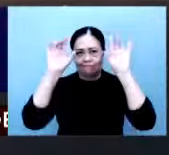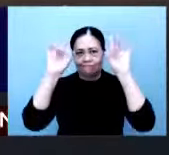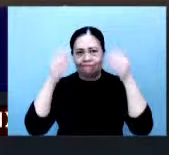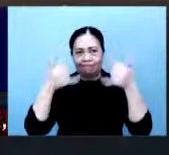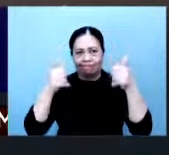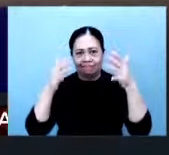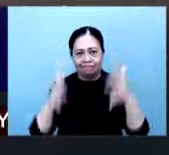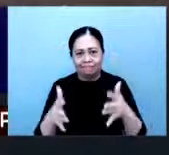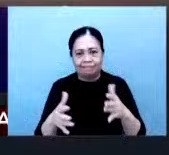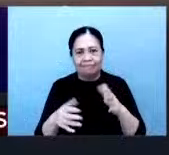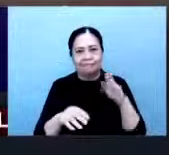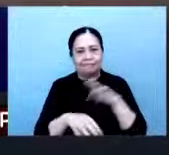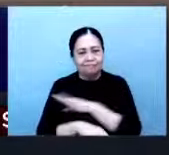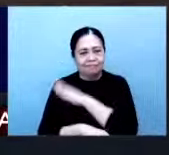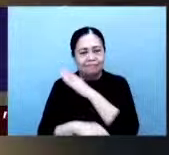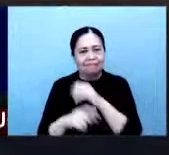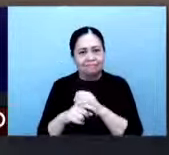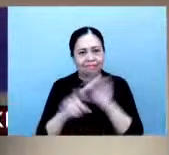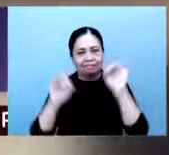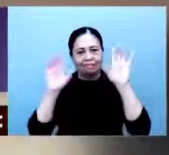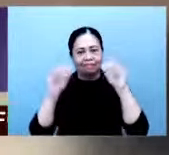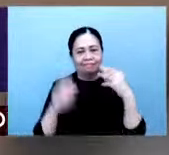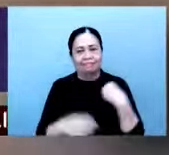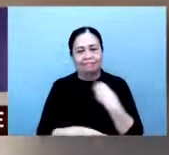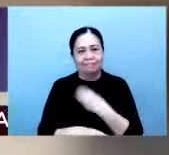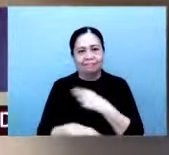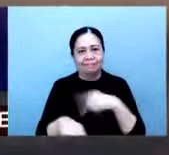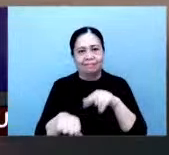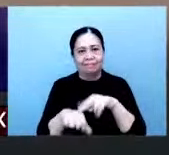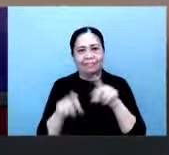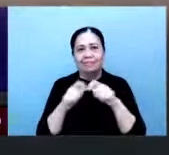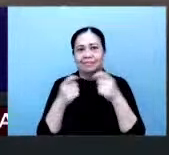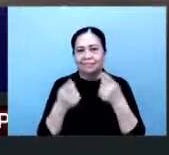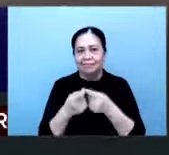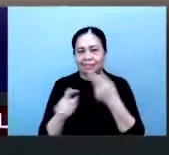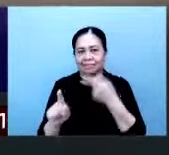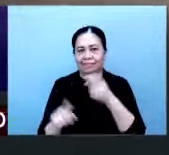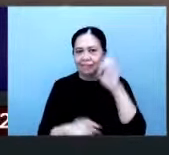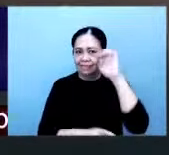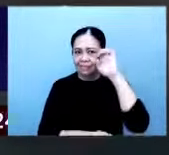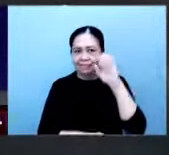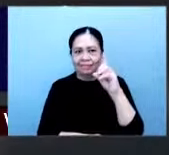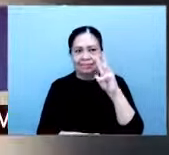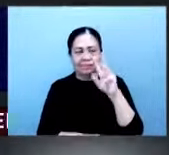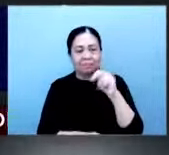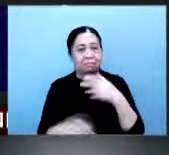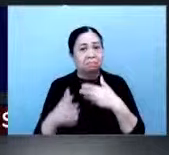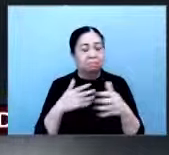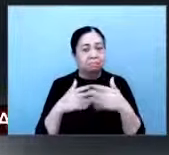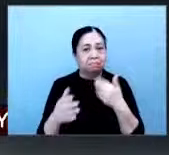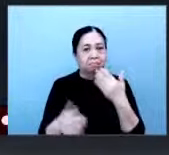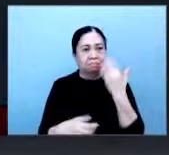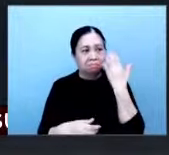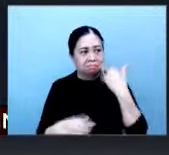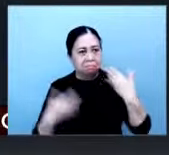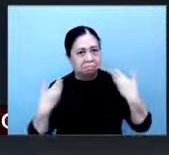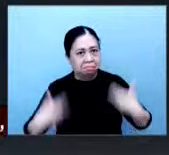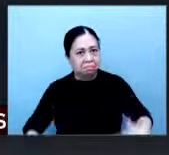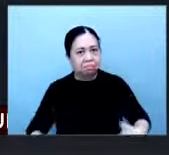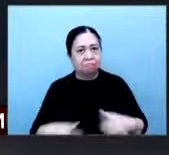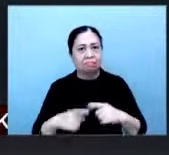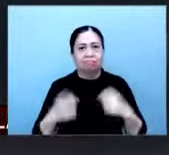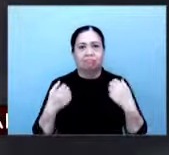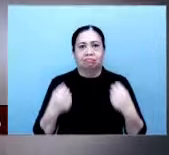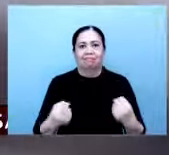determinasyon varsity player at miyembro ng national team si Edwin Hindi raw hadlang ang kanyang kakulangan para maging